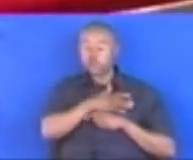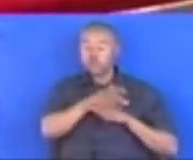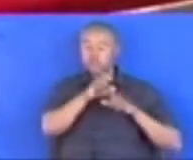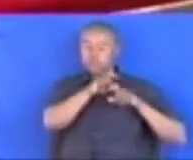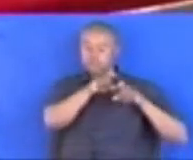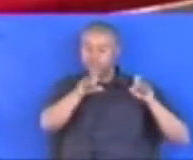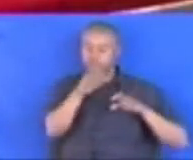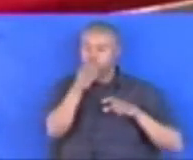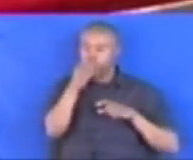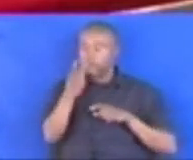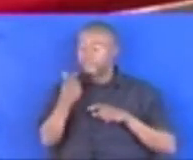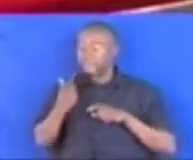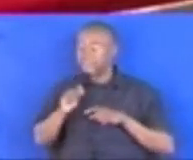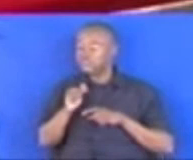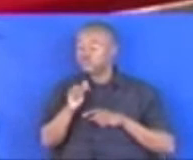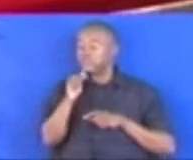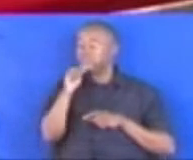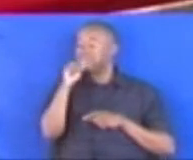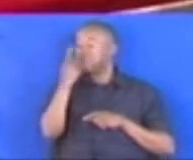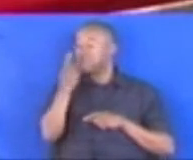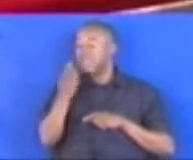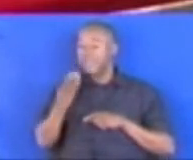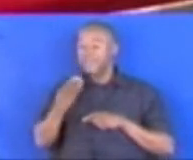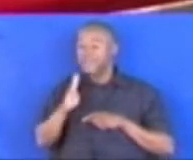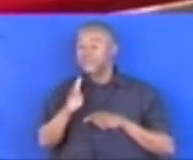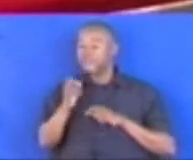ni shilingi trilioni